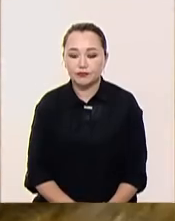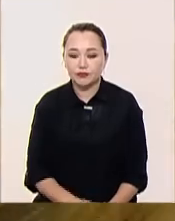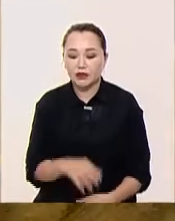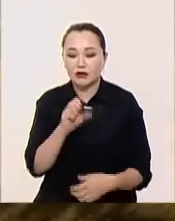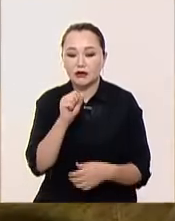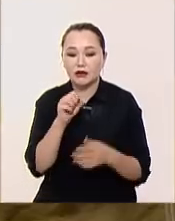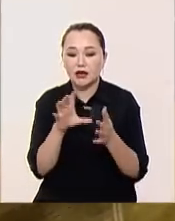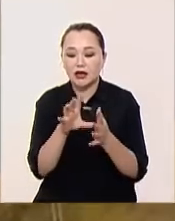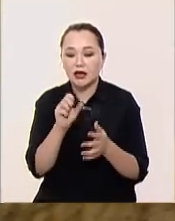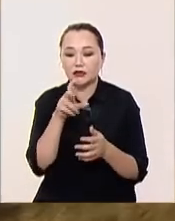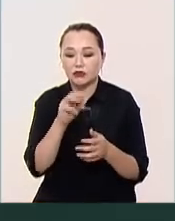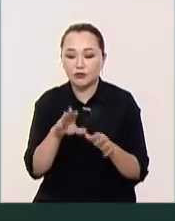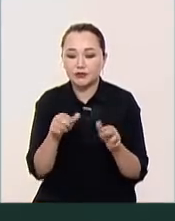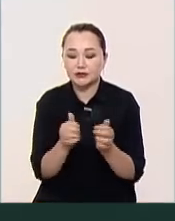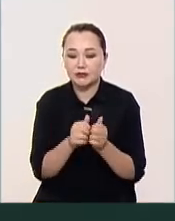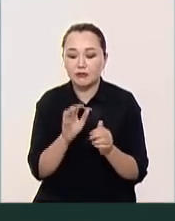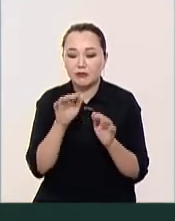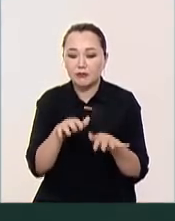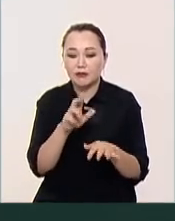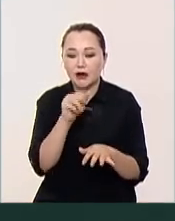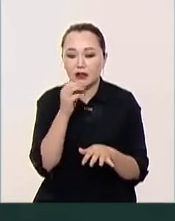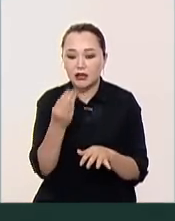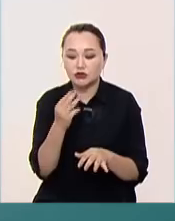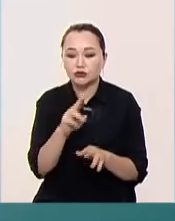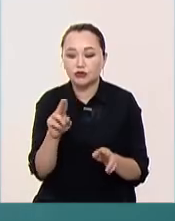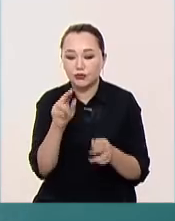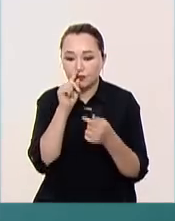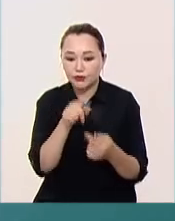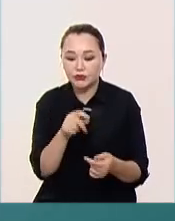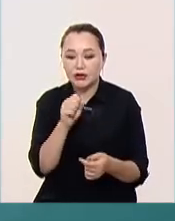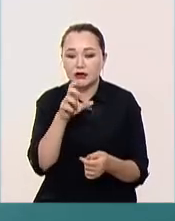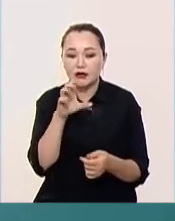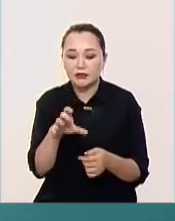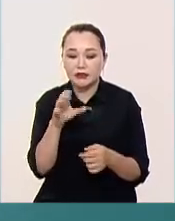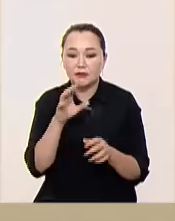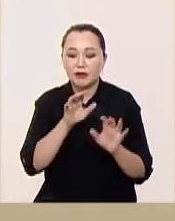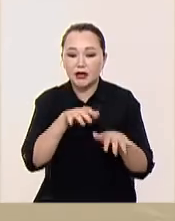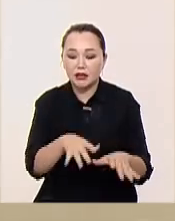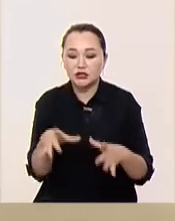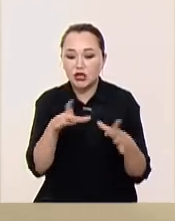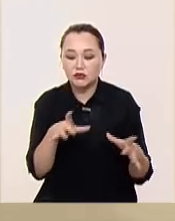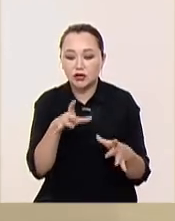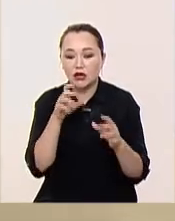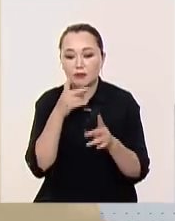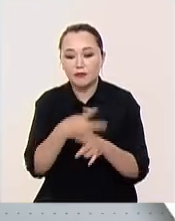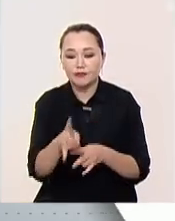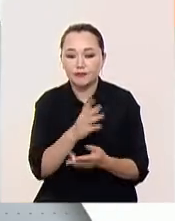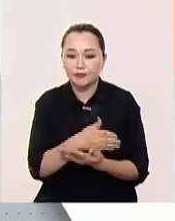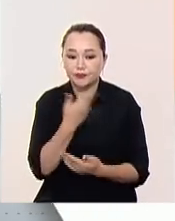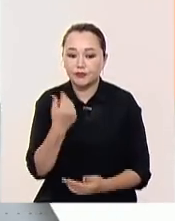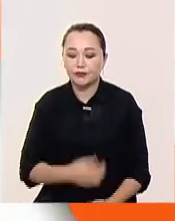Атом электр станциясының дәл Балқашта салынуына кімдер наразы? АЕС-тің Балқаш көліне қауіпі бар ма?